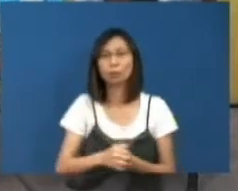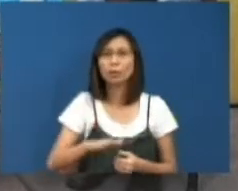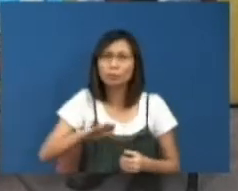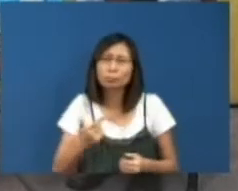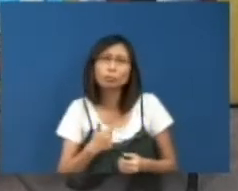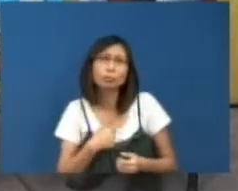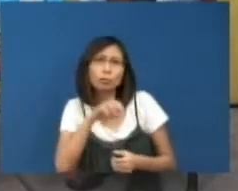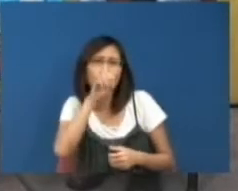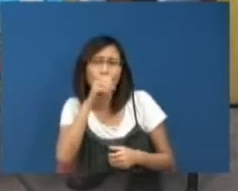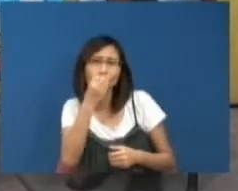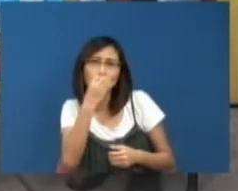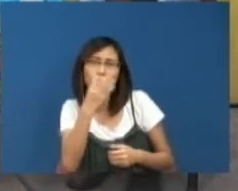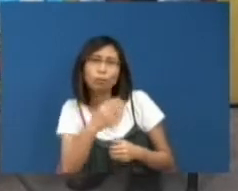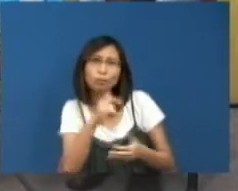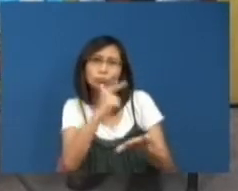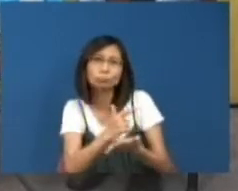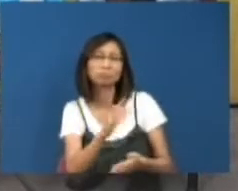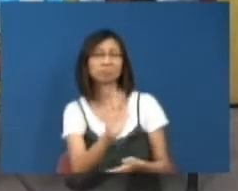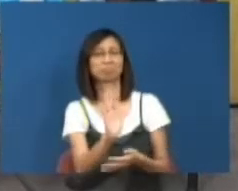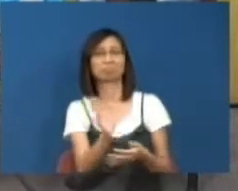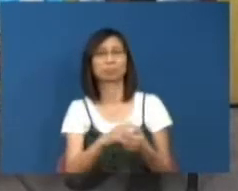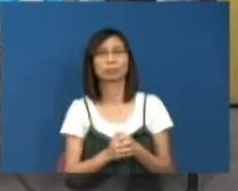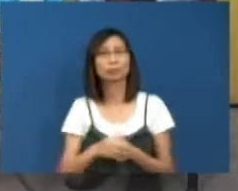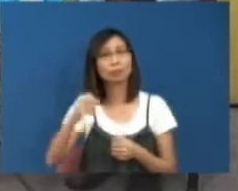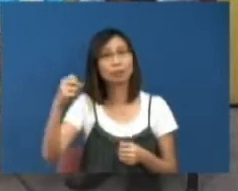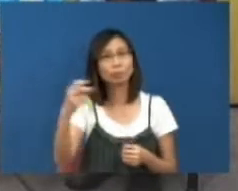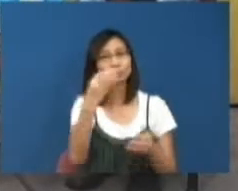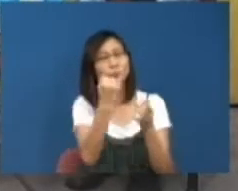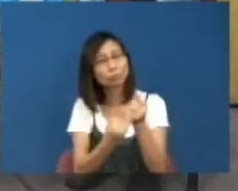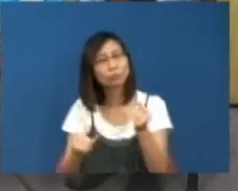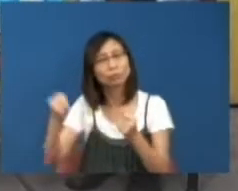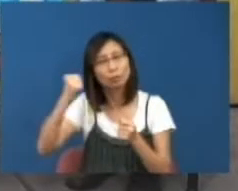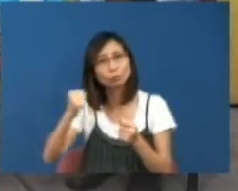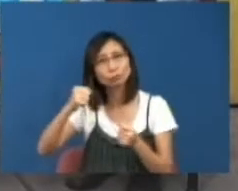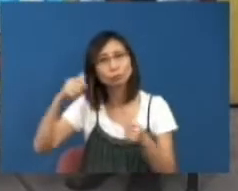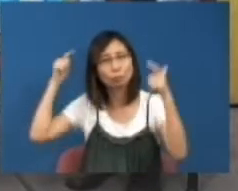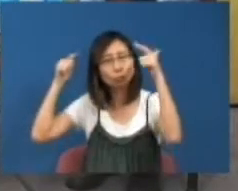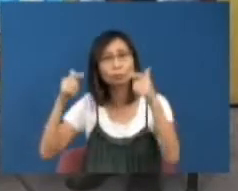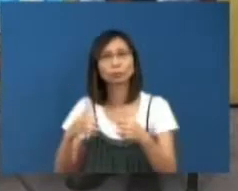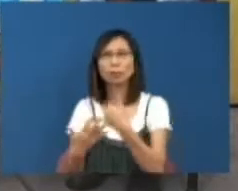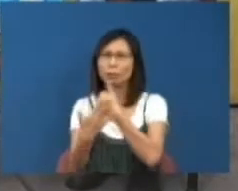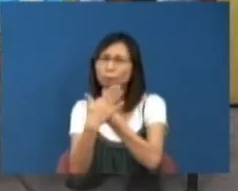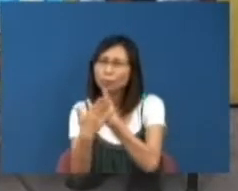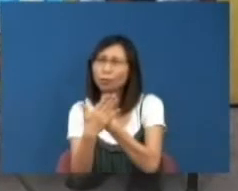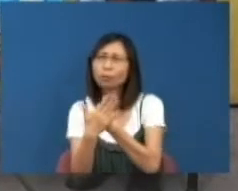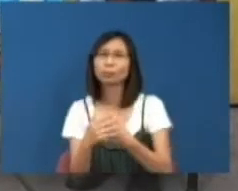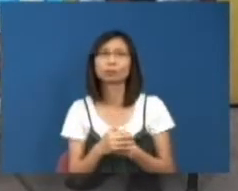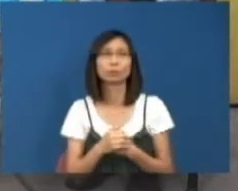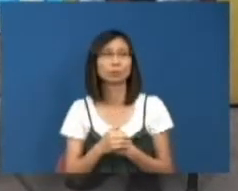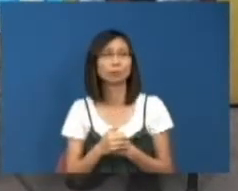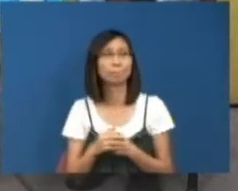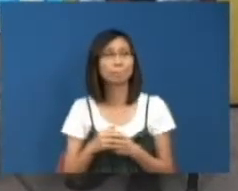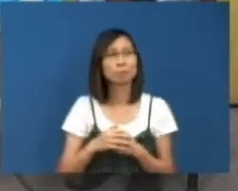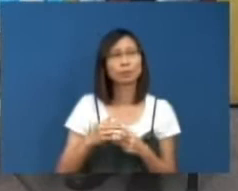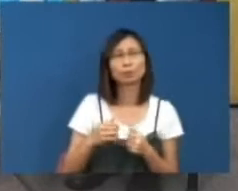港咧覺得呢啲唔重要啫嘛。係 啊，所以咧，再生能源嘅博士真係要幫我哋香港手，點樣好搞好我哋啲能源